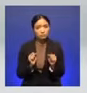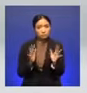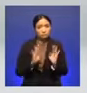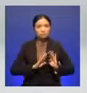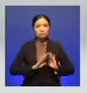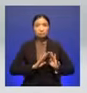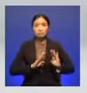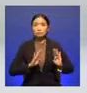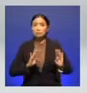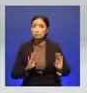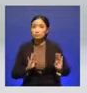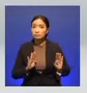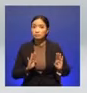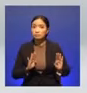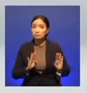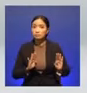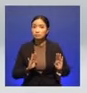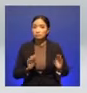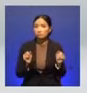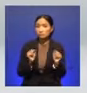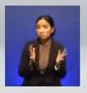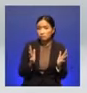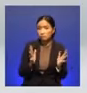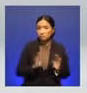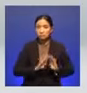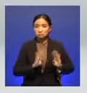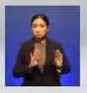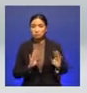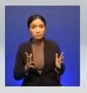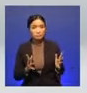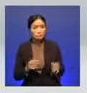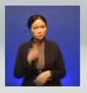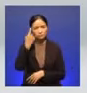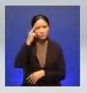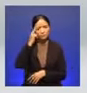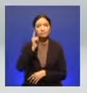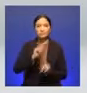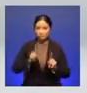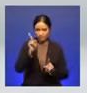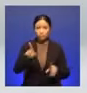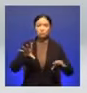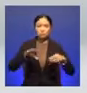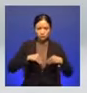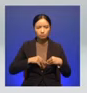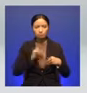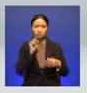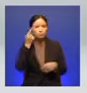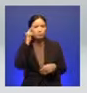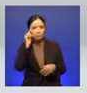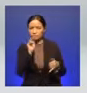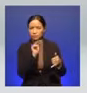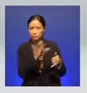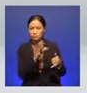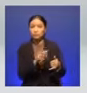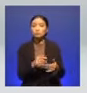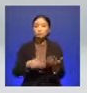ที่จะคล้ายๆเปิดเผยหรือเปล่านะครับไอ้ตรงเนี้ยต้องยอมรับว่าเรายังไม่เห็นแต่นี้เท่าที่เราคลุก